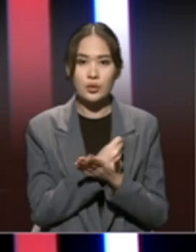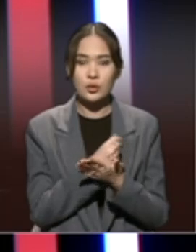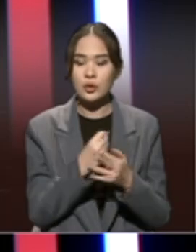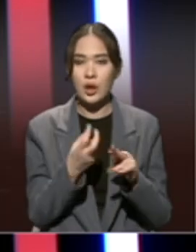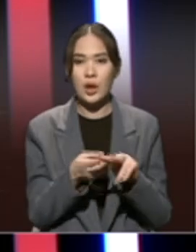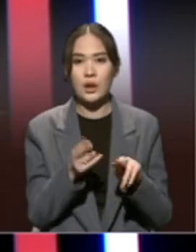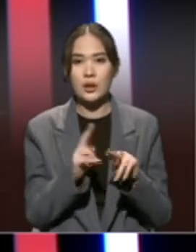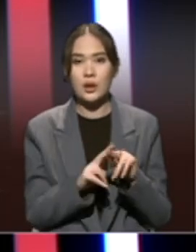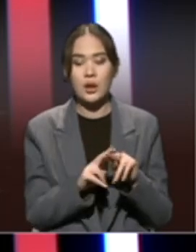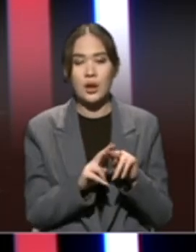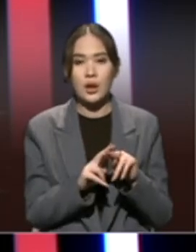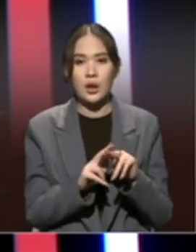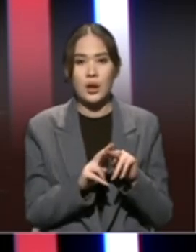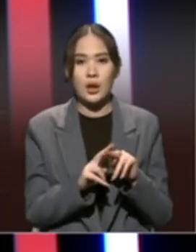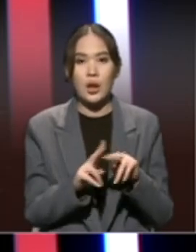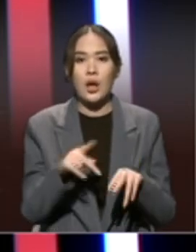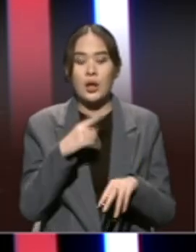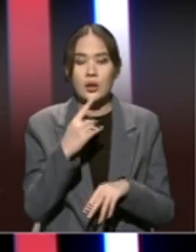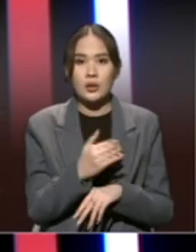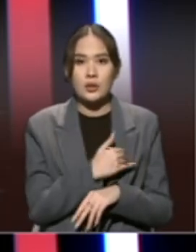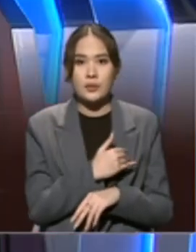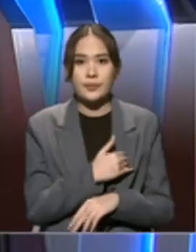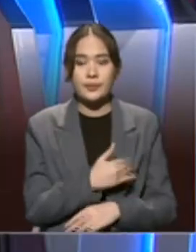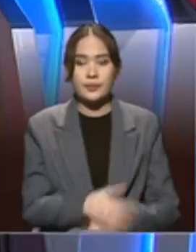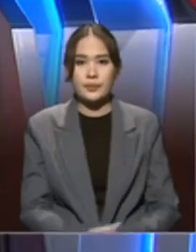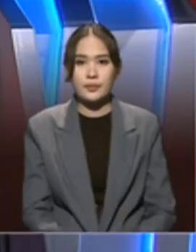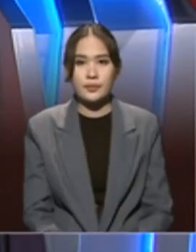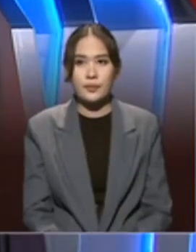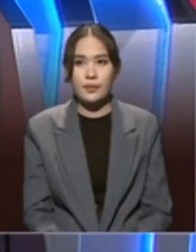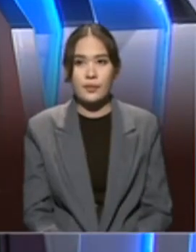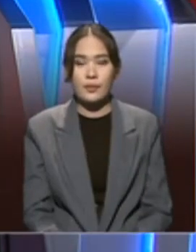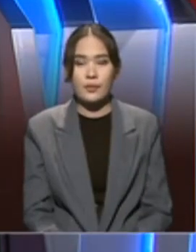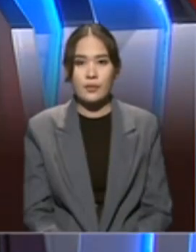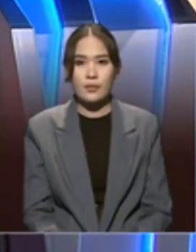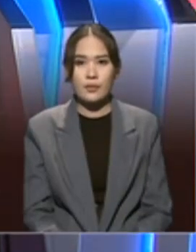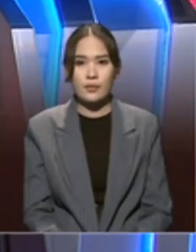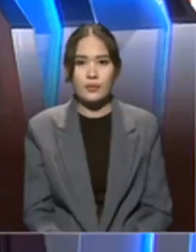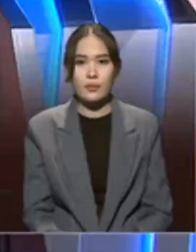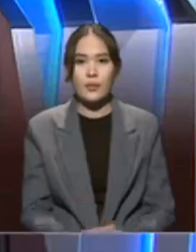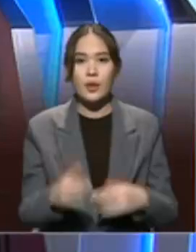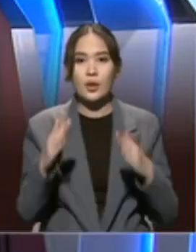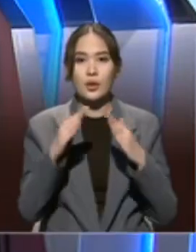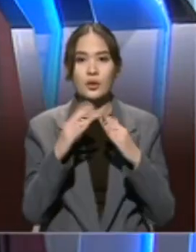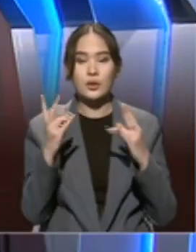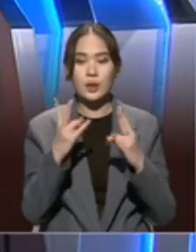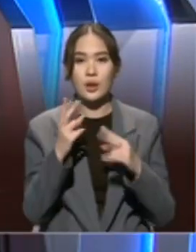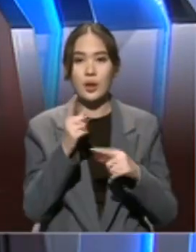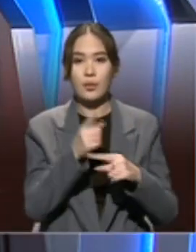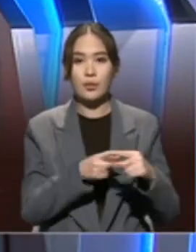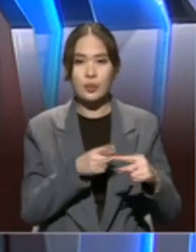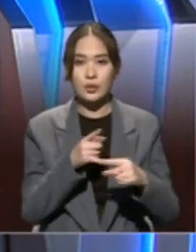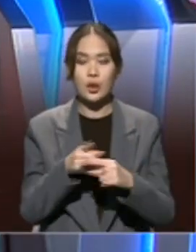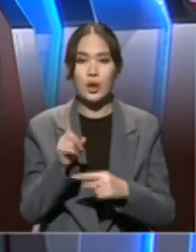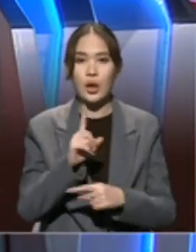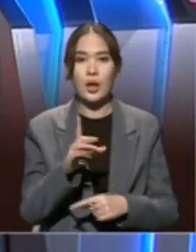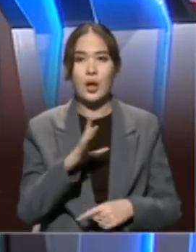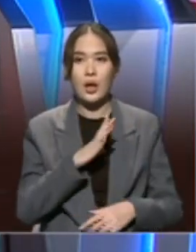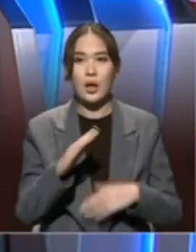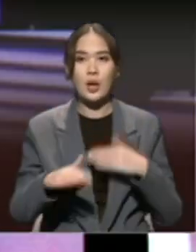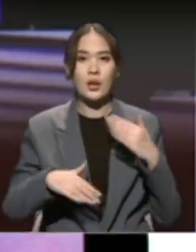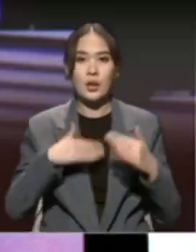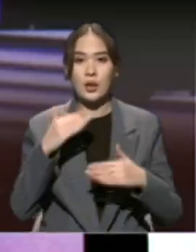Тағы да мынандай ғой, ерхан, техникалық бақылауды кімдер жүргізеді? Үйді былай бөлу керек те, мысалға ол алға бас